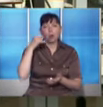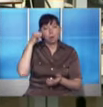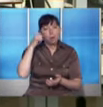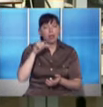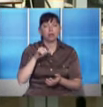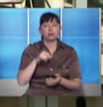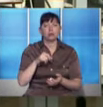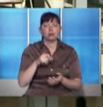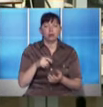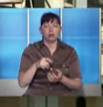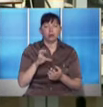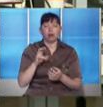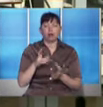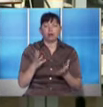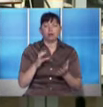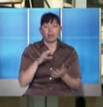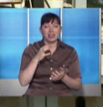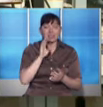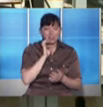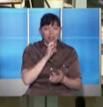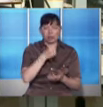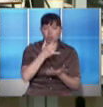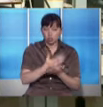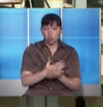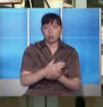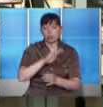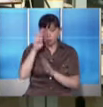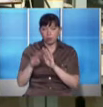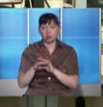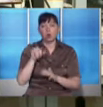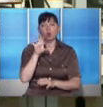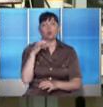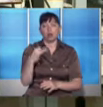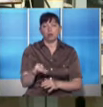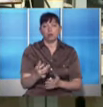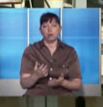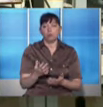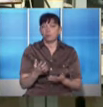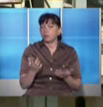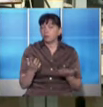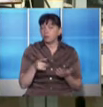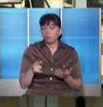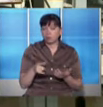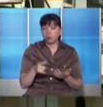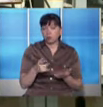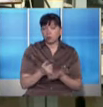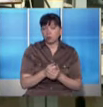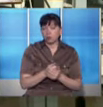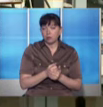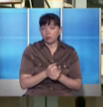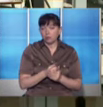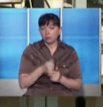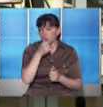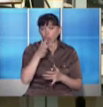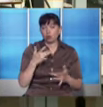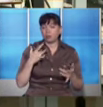mare parte a acestei capitale a Nordului, loială lui Renato Usatăi. Nu veți nega faptul că lui Renato